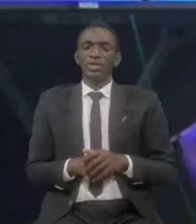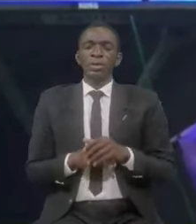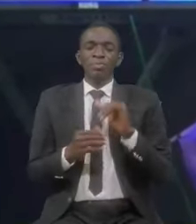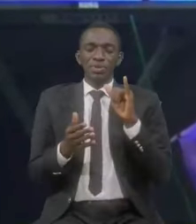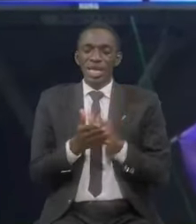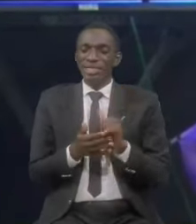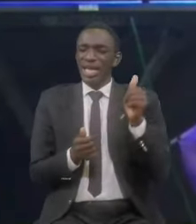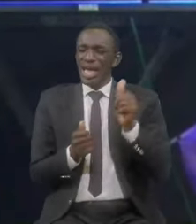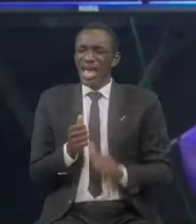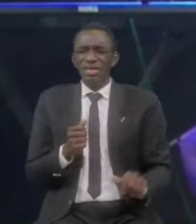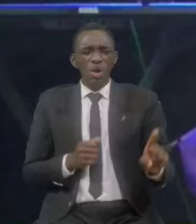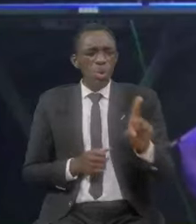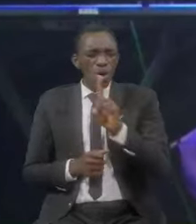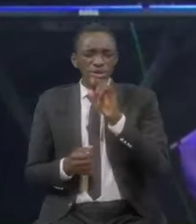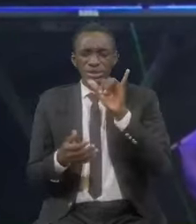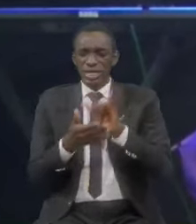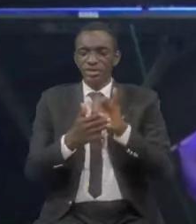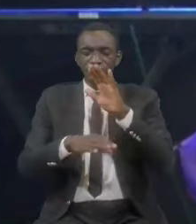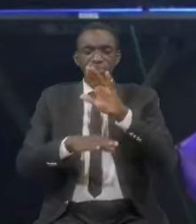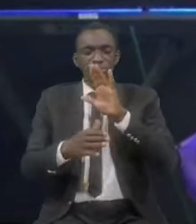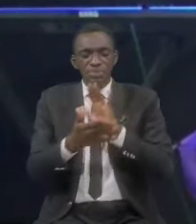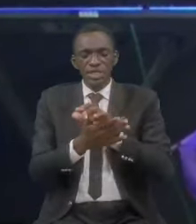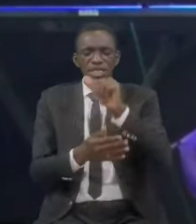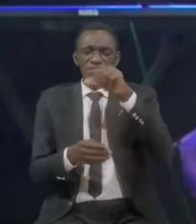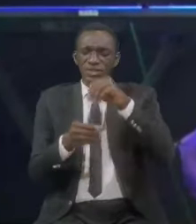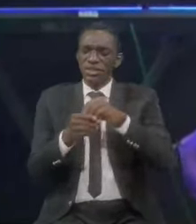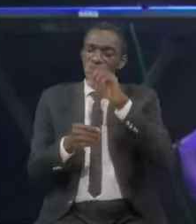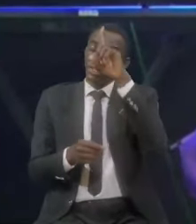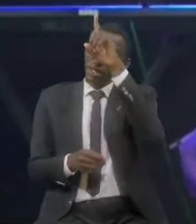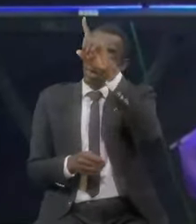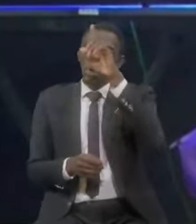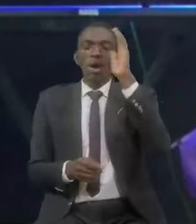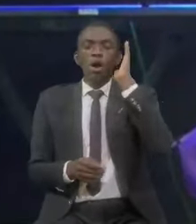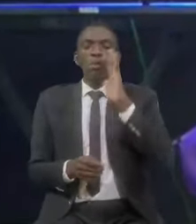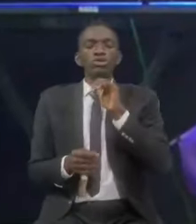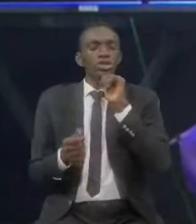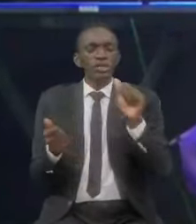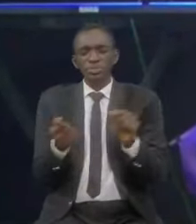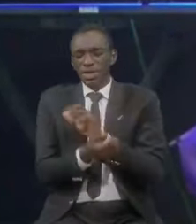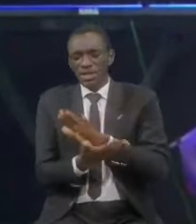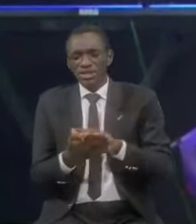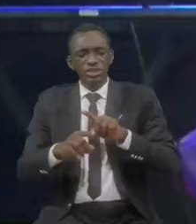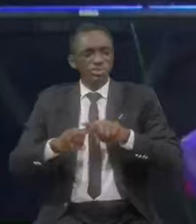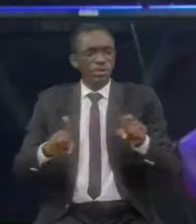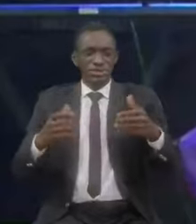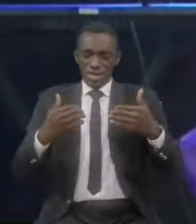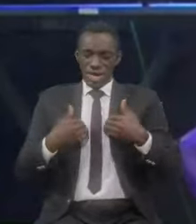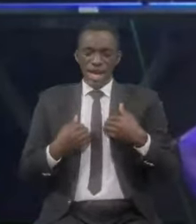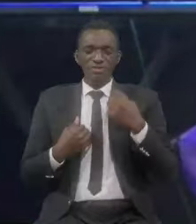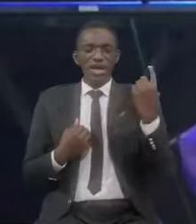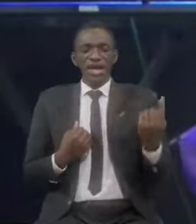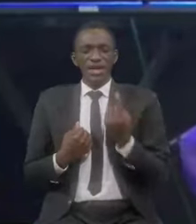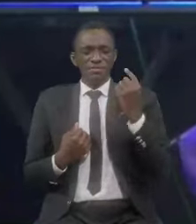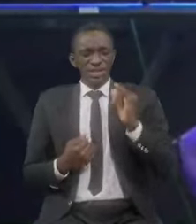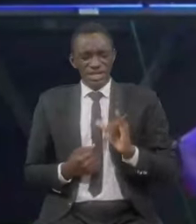afin que quiconque croit en lui ne périsse point, mais ait la vie